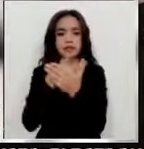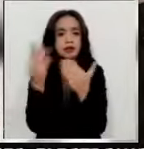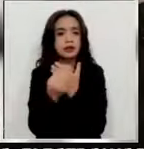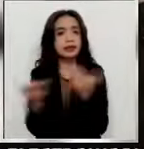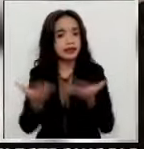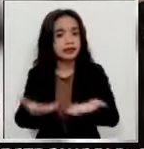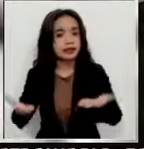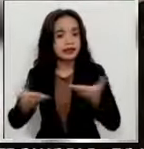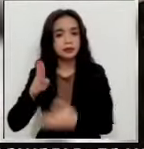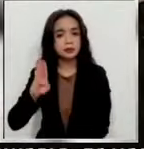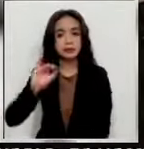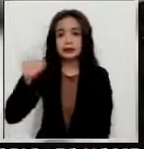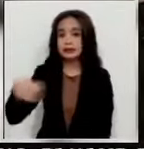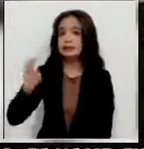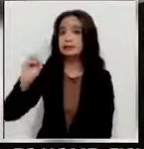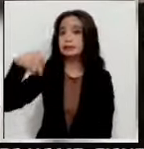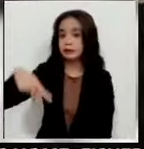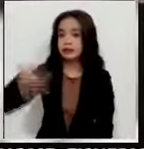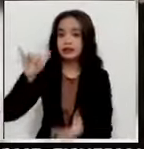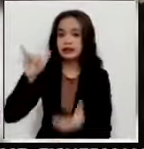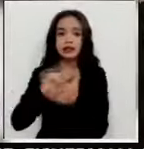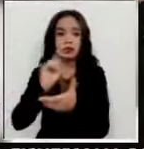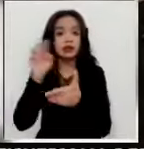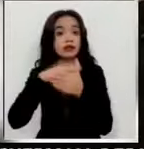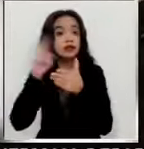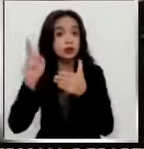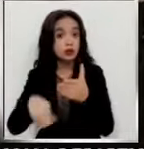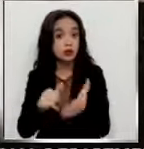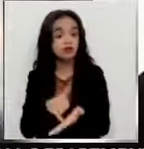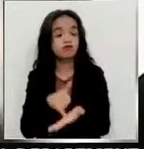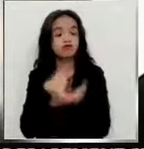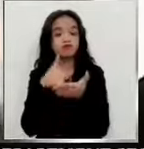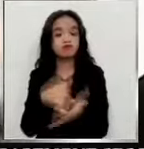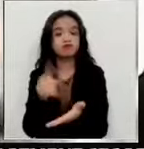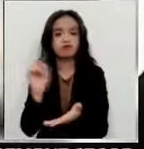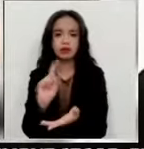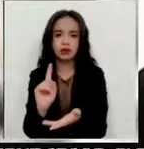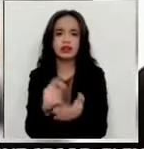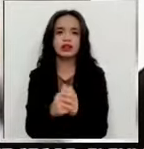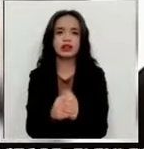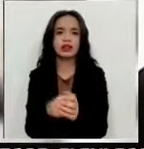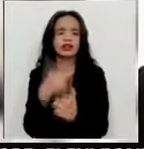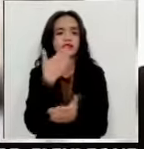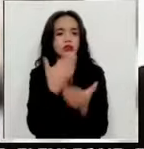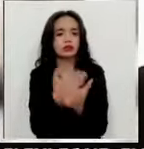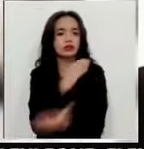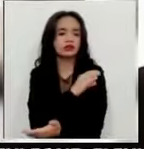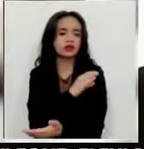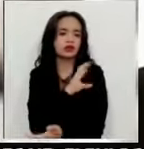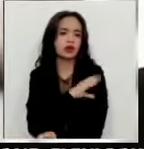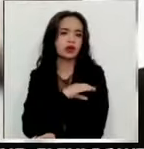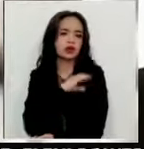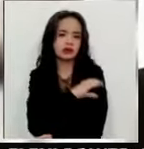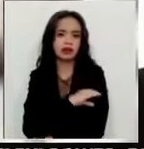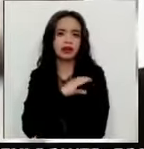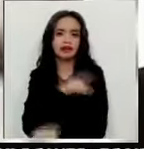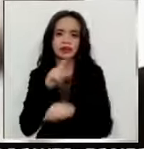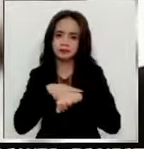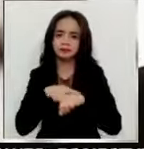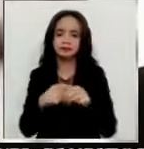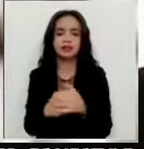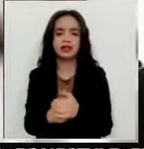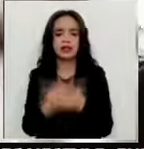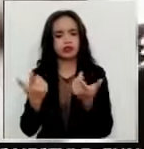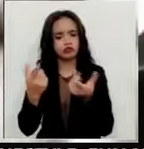BJMP, ito po ay nagresulta sa pag-award sa kanilang good conduct time allowance. Agad po natin pinareview lahat po ng mga kaso nila and marami po